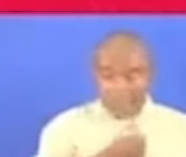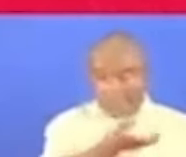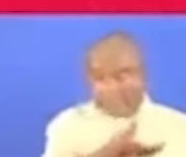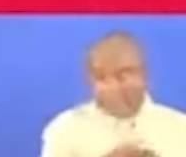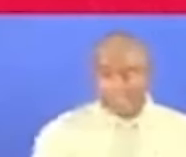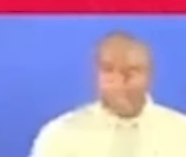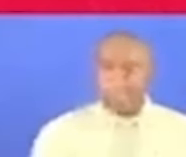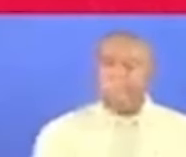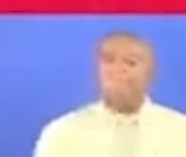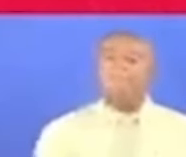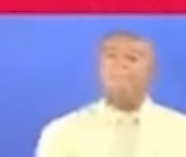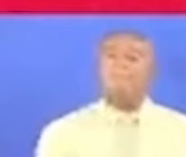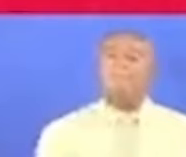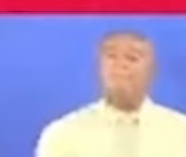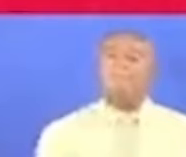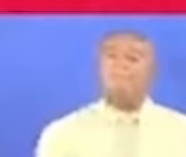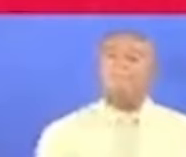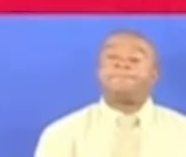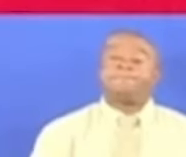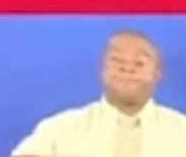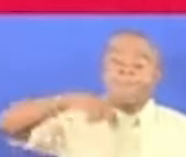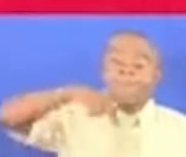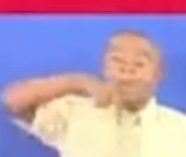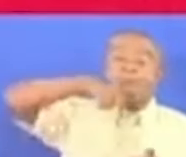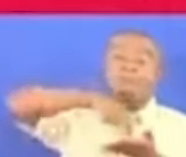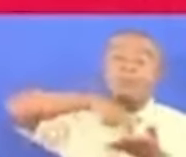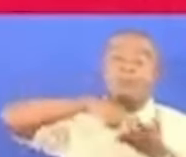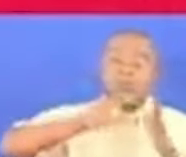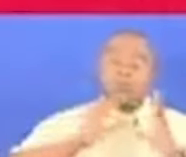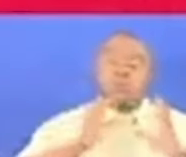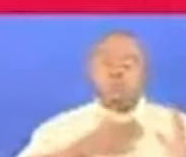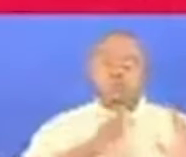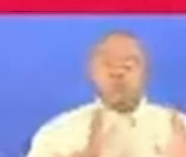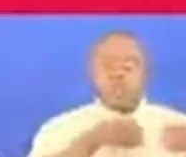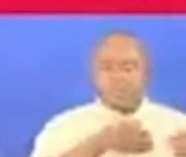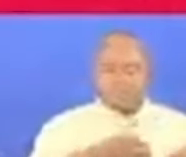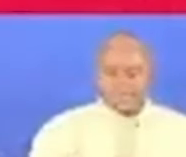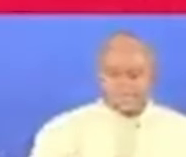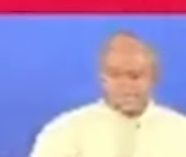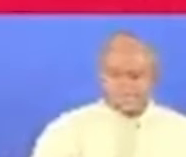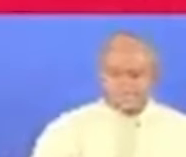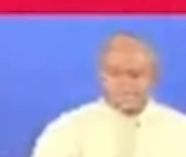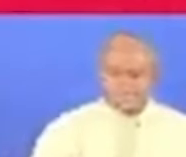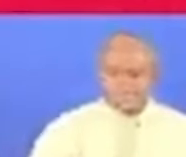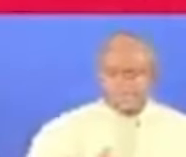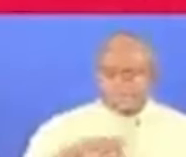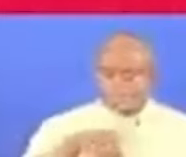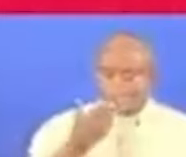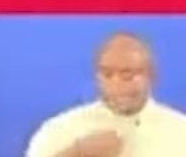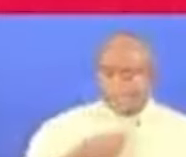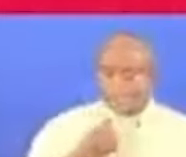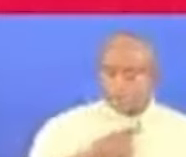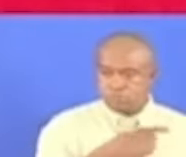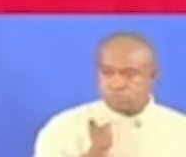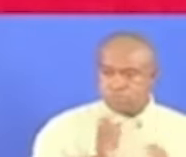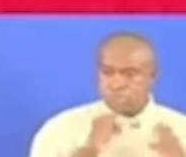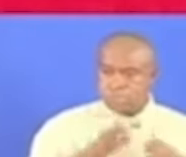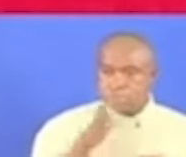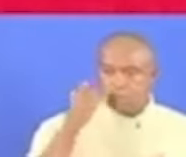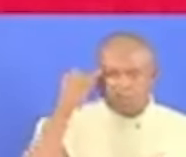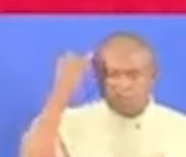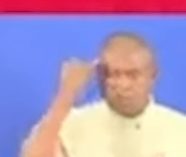hii msim wa Kama kuhusu hoja MH eshima spik Ba Ya kusa hayo Kama inal shau